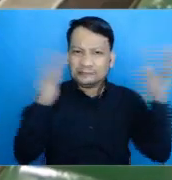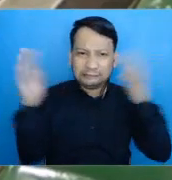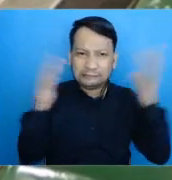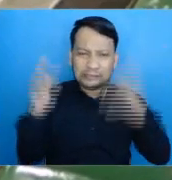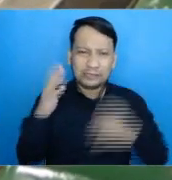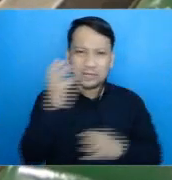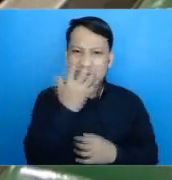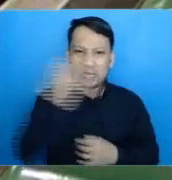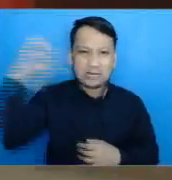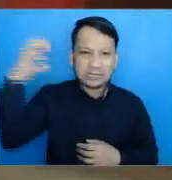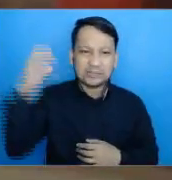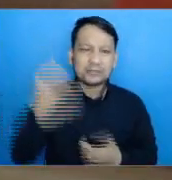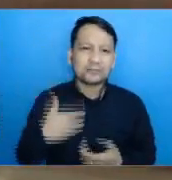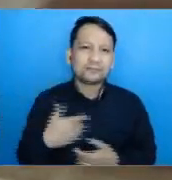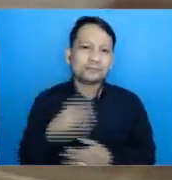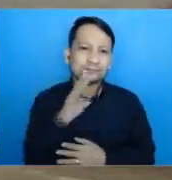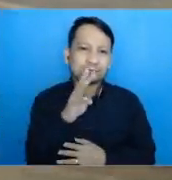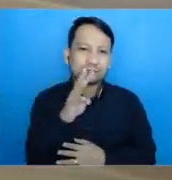pero mahigit